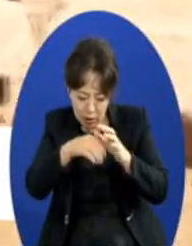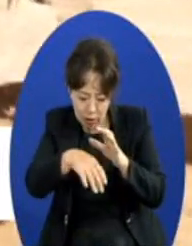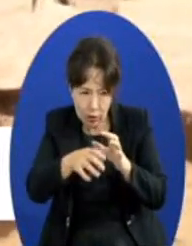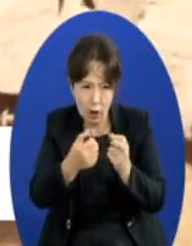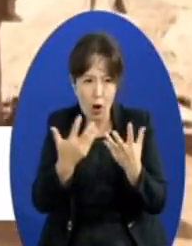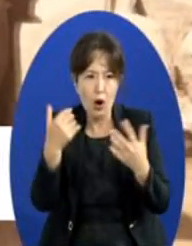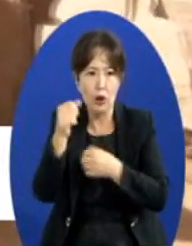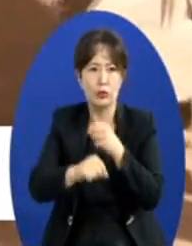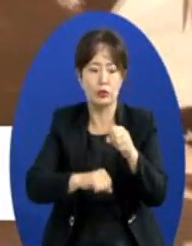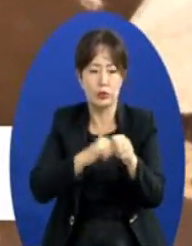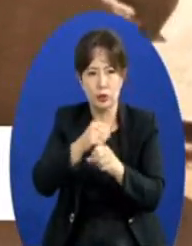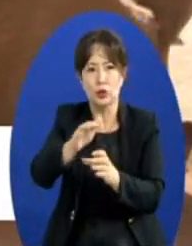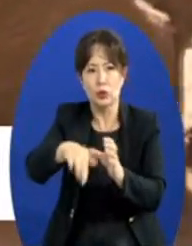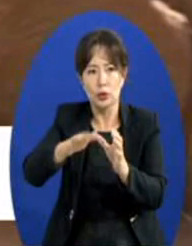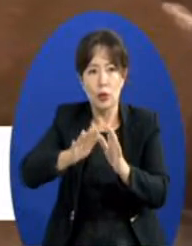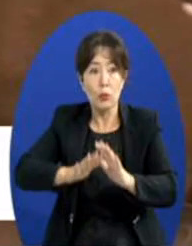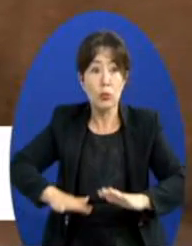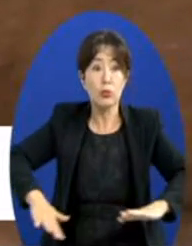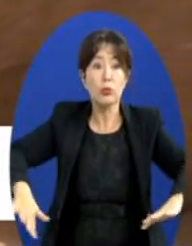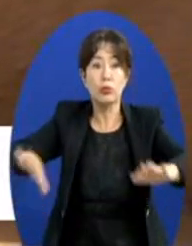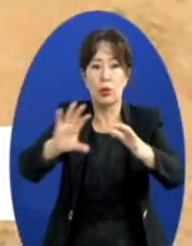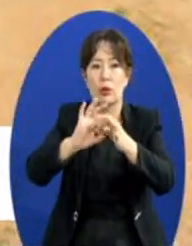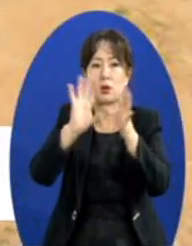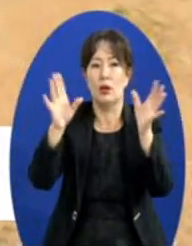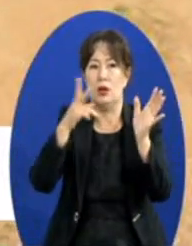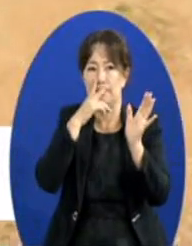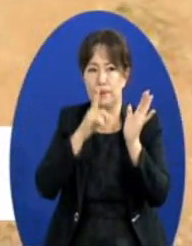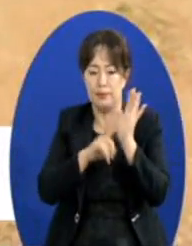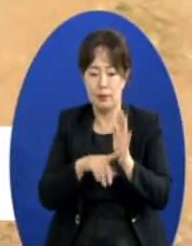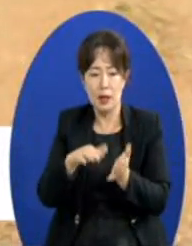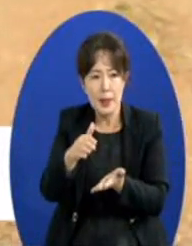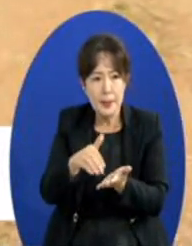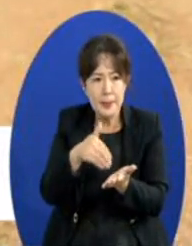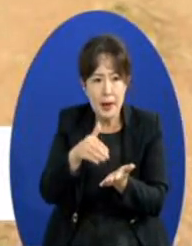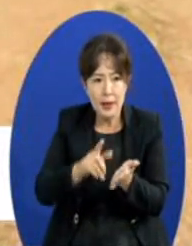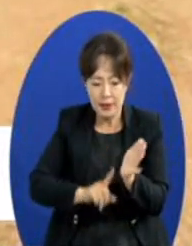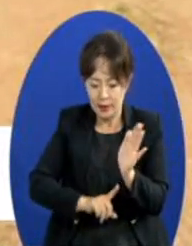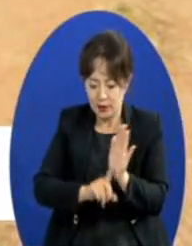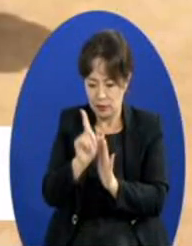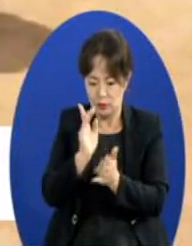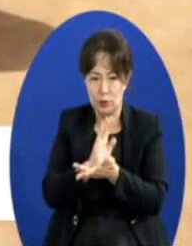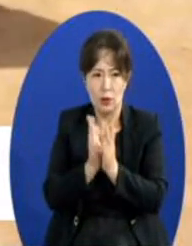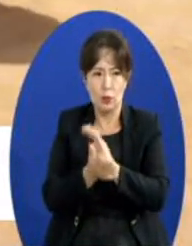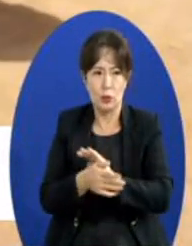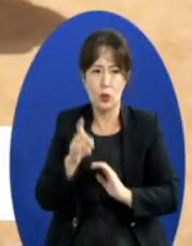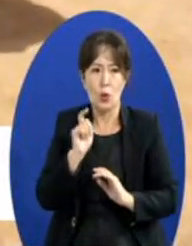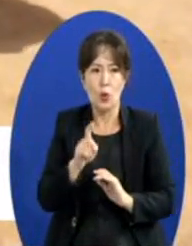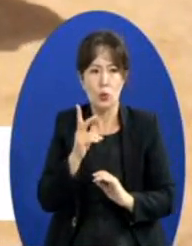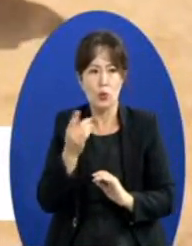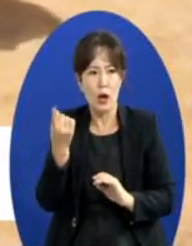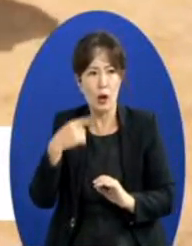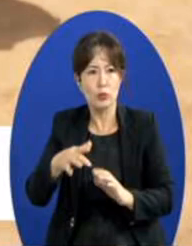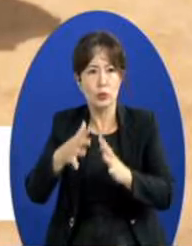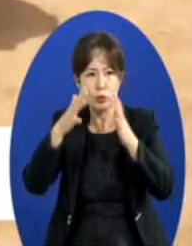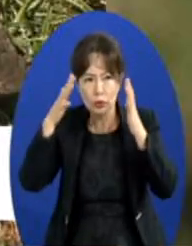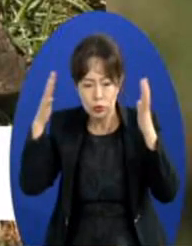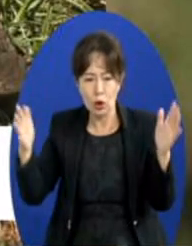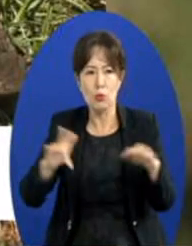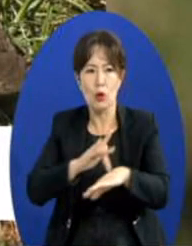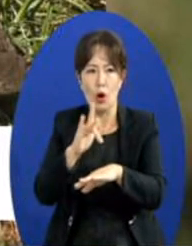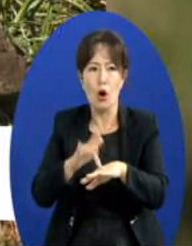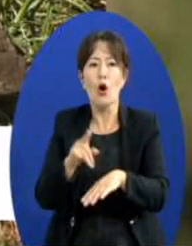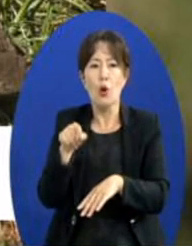судалгаа малтлах хийгдэн хотын төрийг бүхэлд нь гаргаж ирэх юм а. Хэдийгээр малтлах дөнгөж эхэлж байгаач энэ бол хөндөөгийн хамгийн том хот мөн